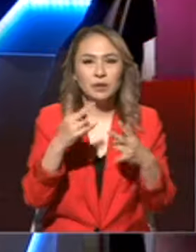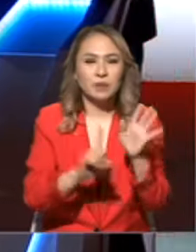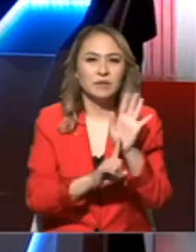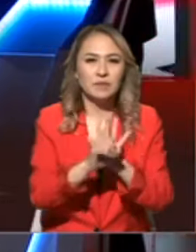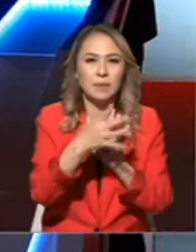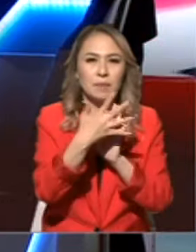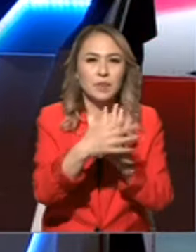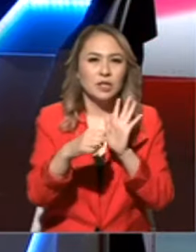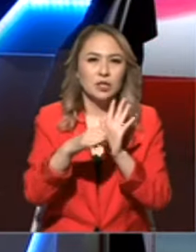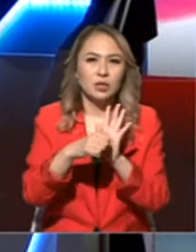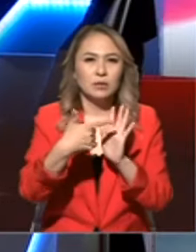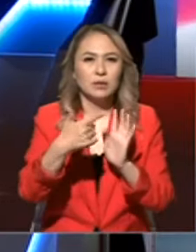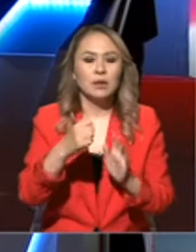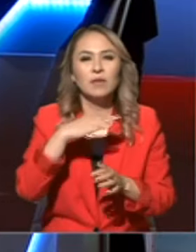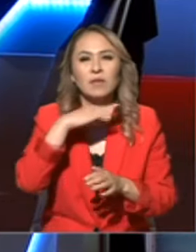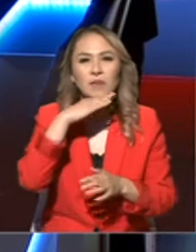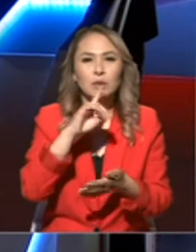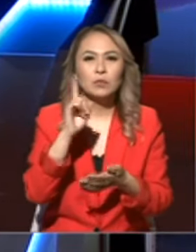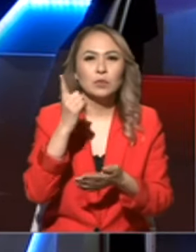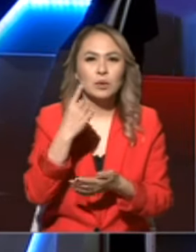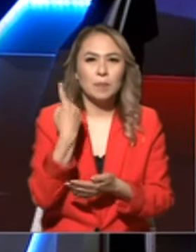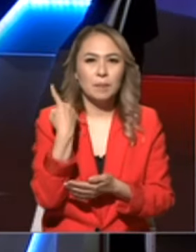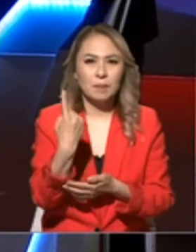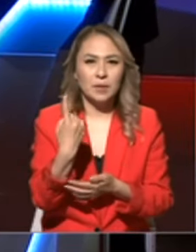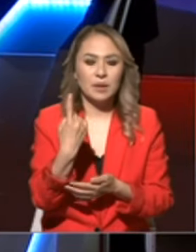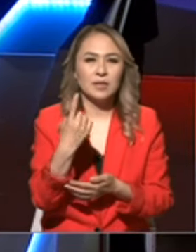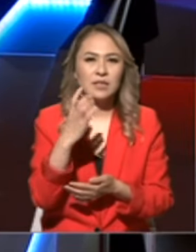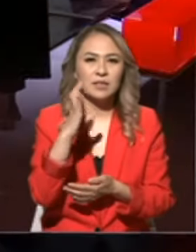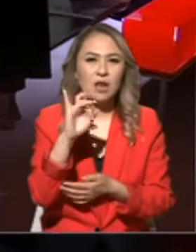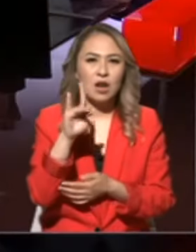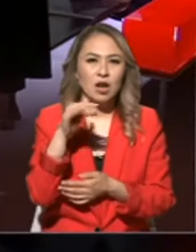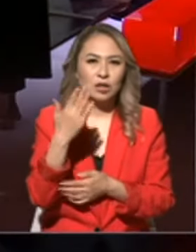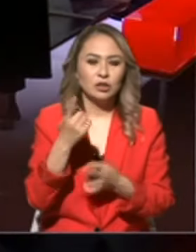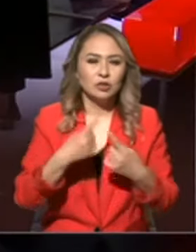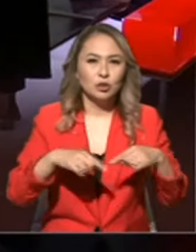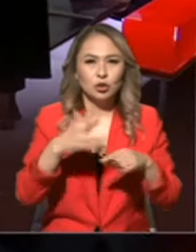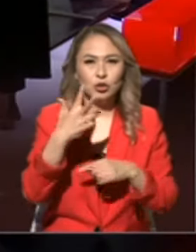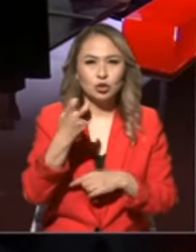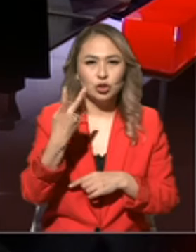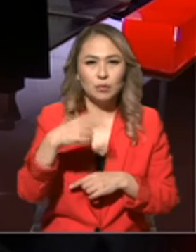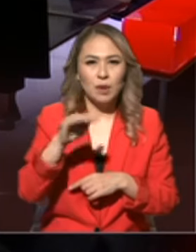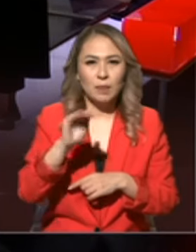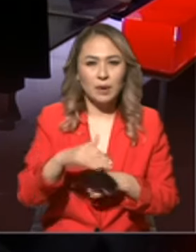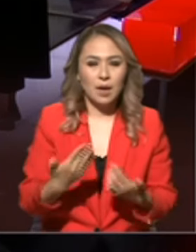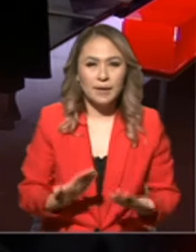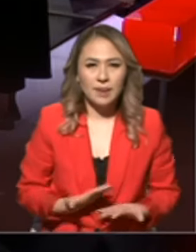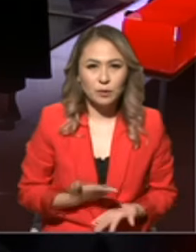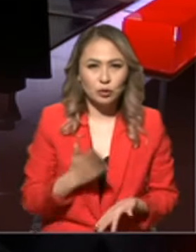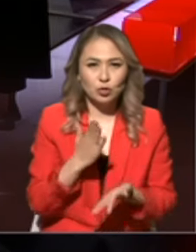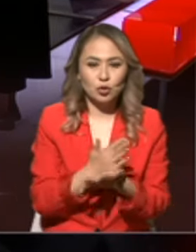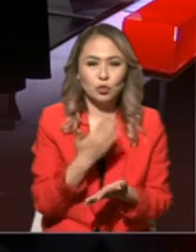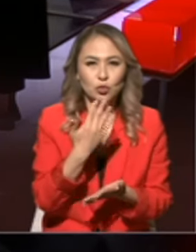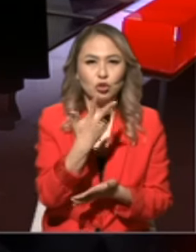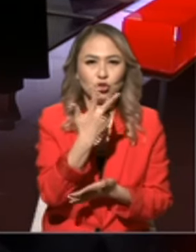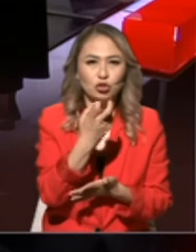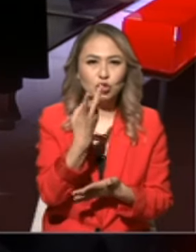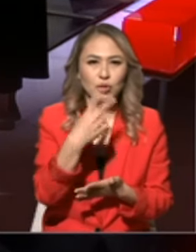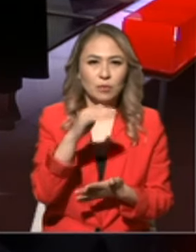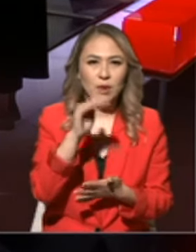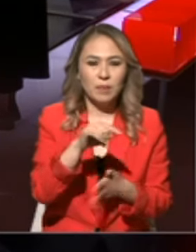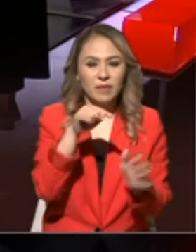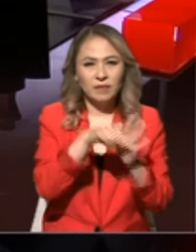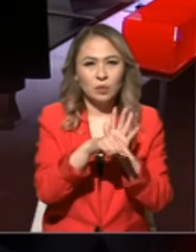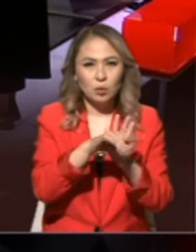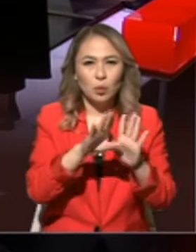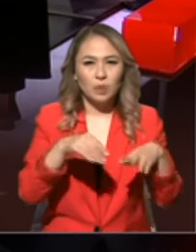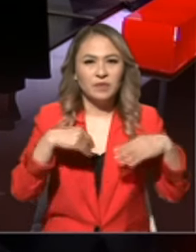5-6 гектар да жетеді. Өйткені бір ғана Сарыағаш ауданында 320 мың адам тұрса, сол 320 мыңның арасында